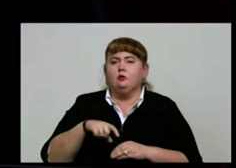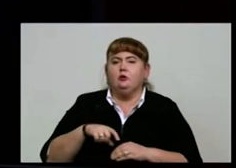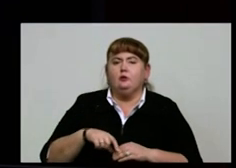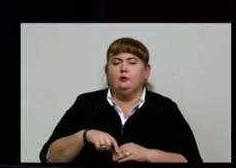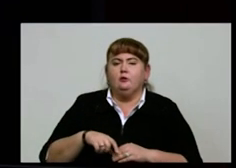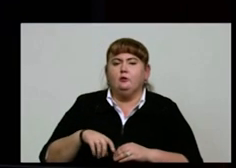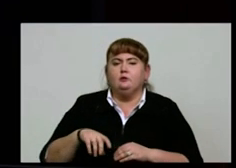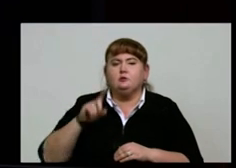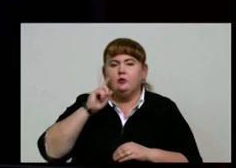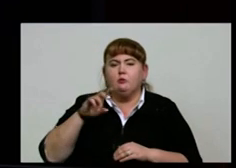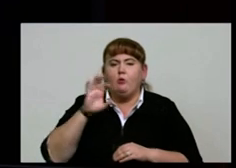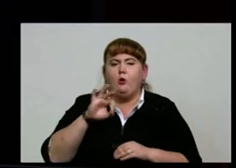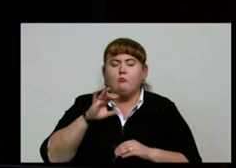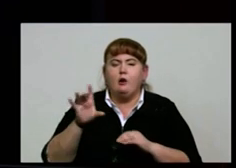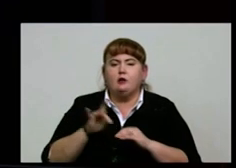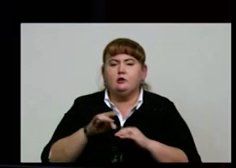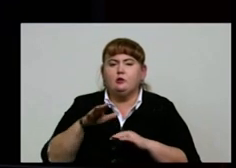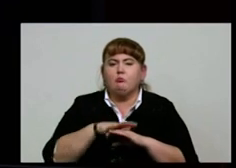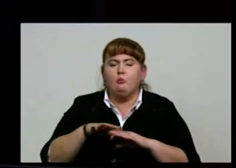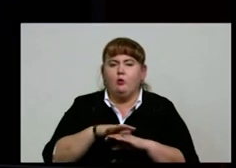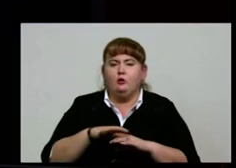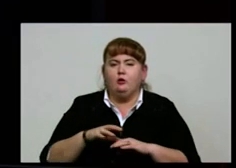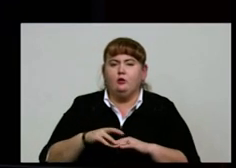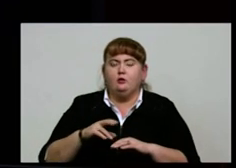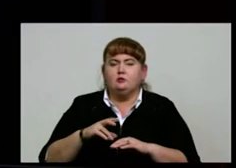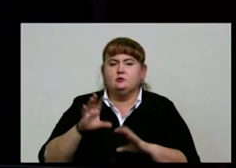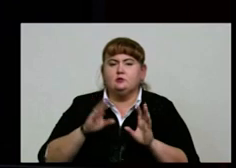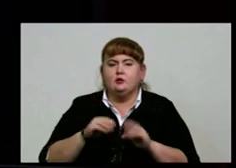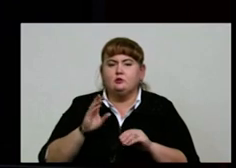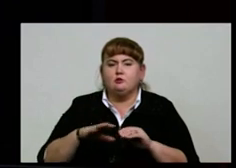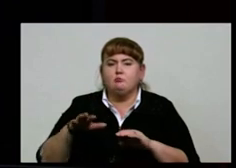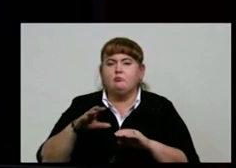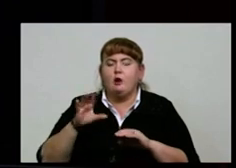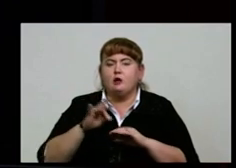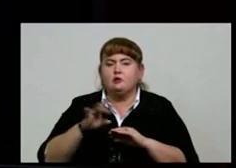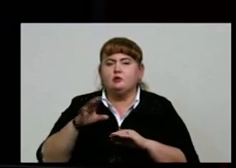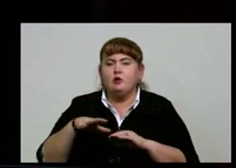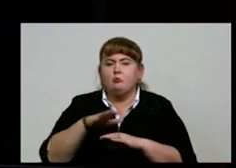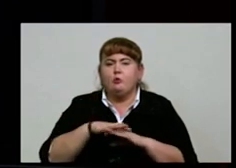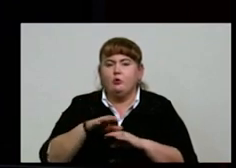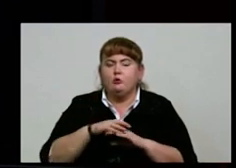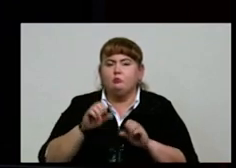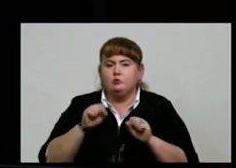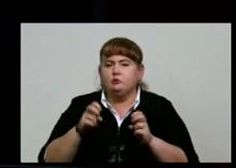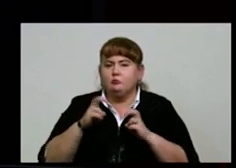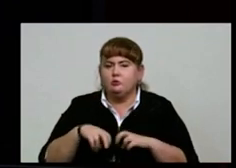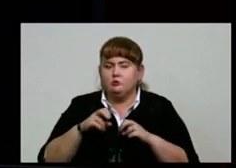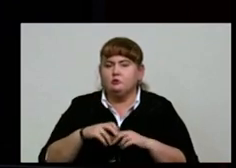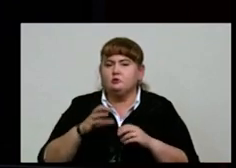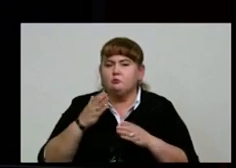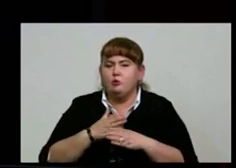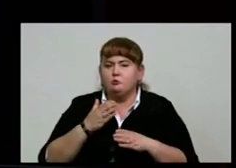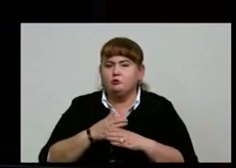Что мы теперь знаем о магнитном поле? Значит, магнитное поле Земли можно обнаружить с помощью магнитной